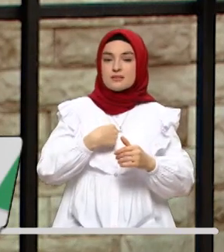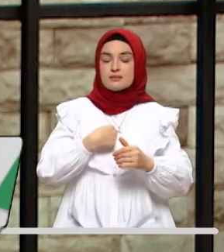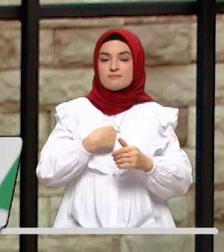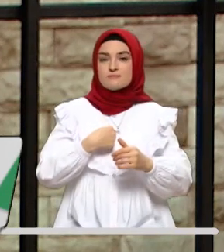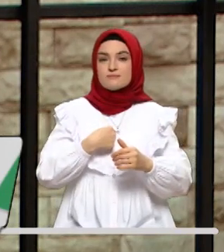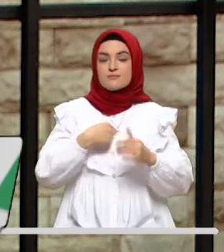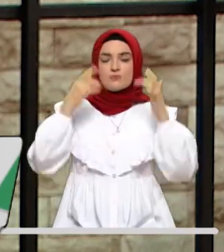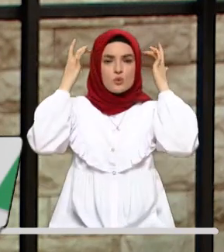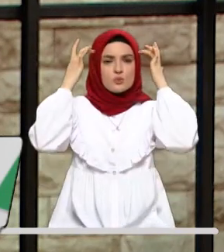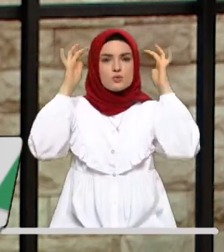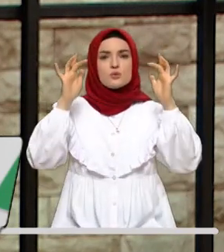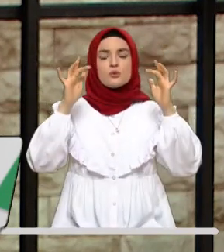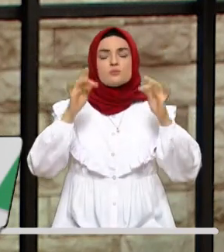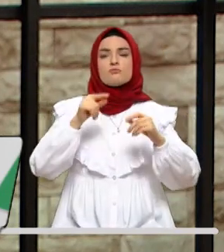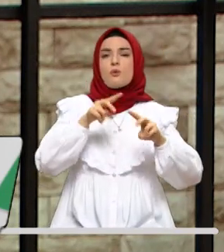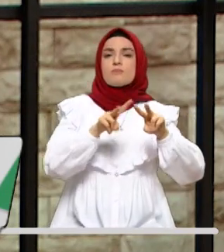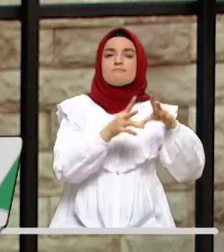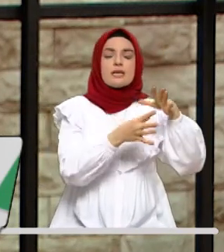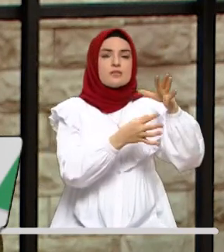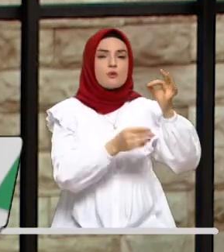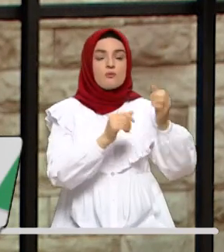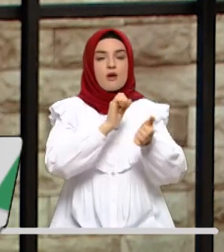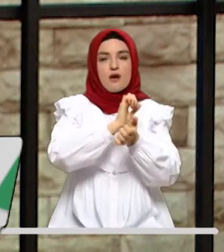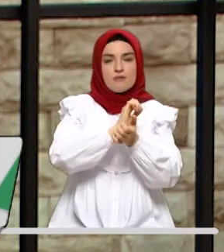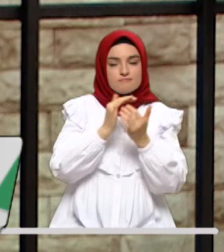rüzgarı Mehmet Akif Ersoy'u zaten ailede